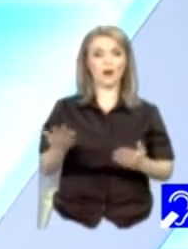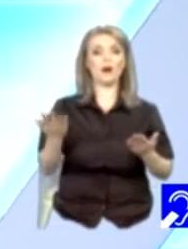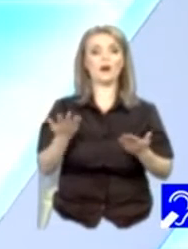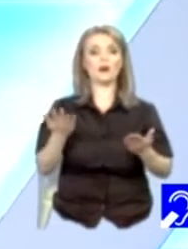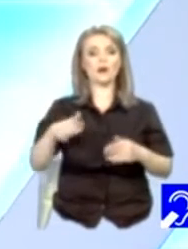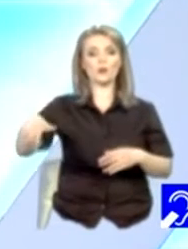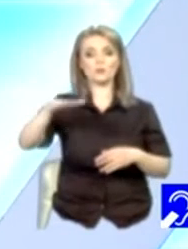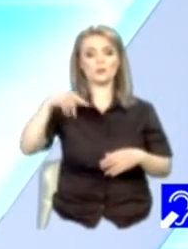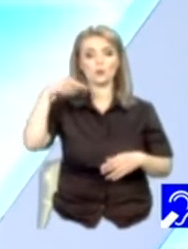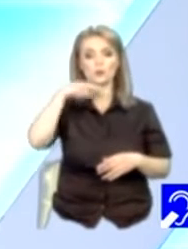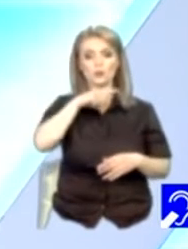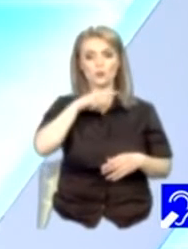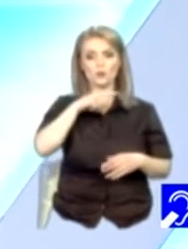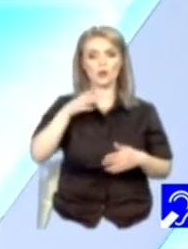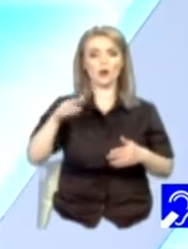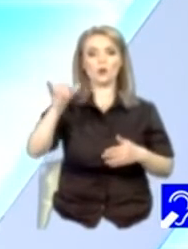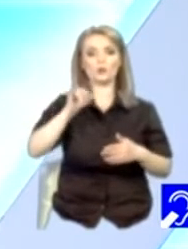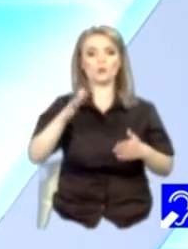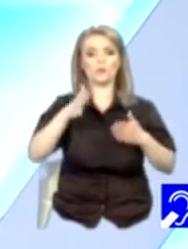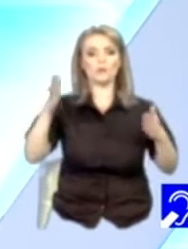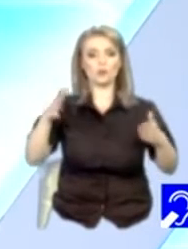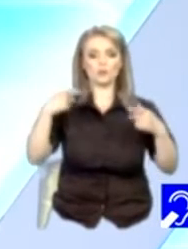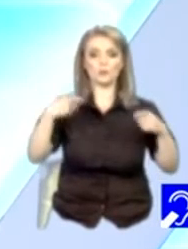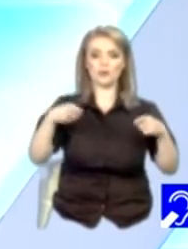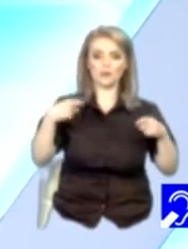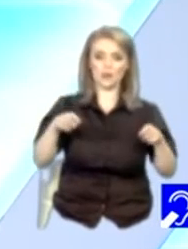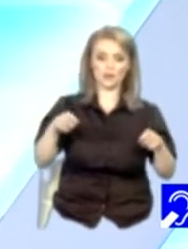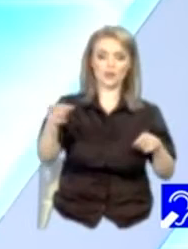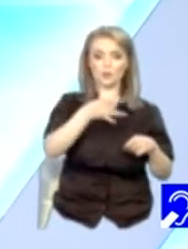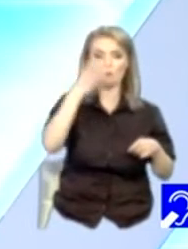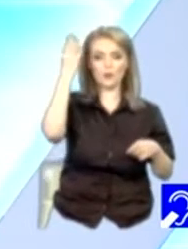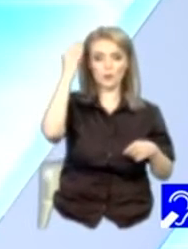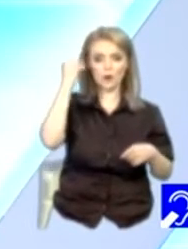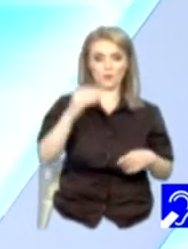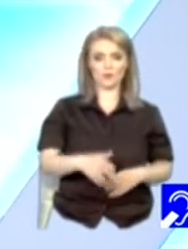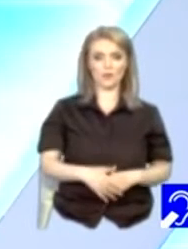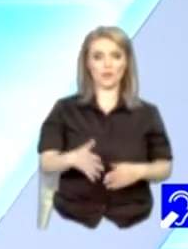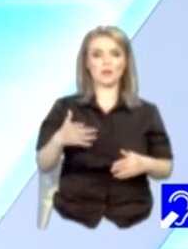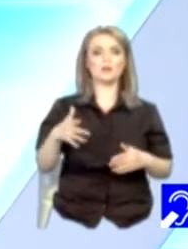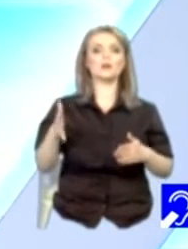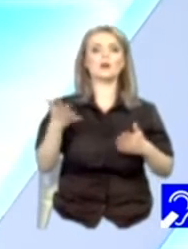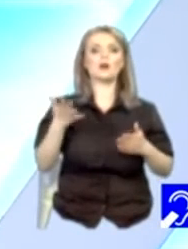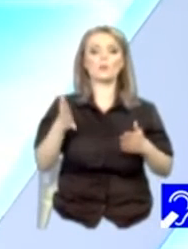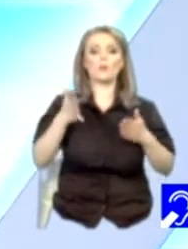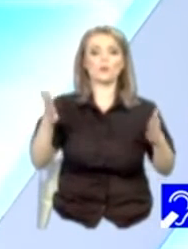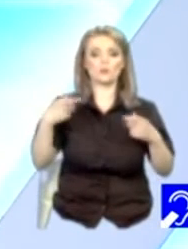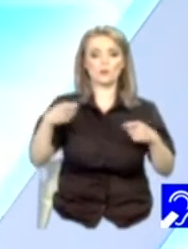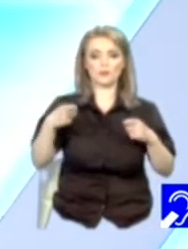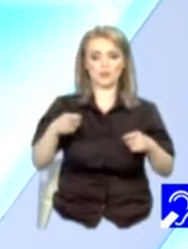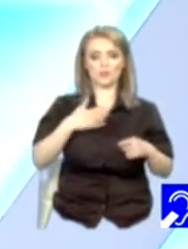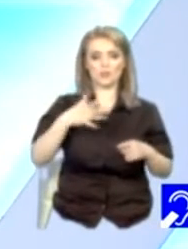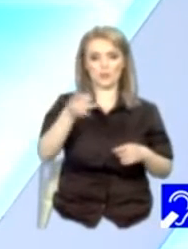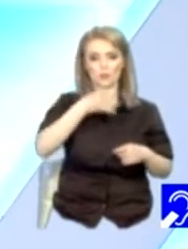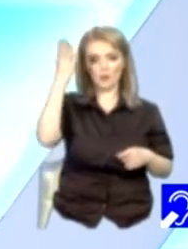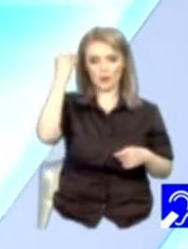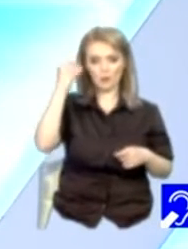spațiu economic a exportat cel mai mult Republica Moldova în 2020 și în ce țară s-au dus cele mai multe dintre exporturi